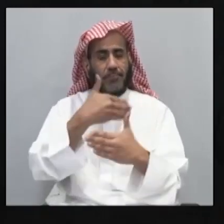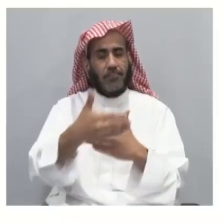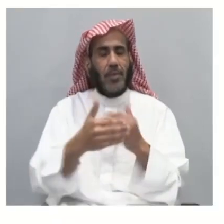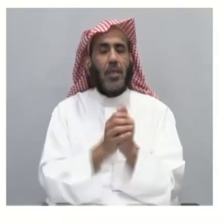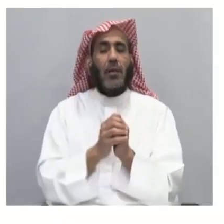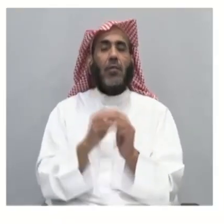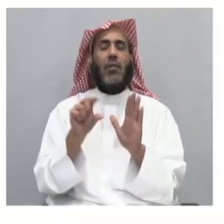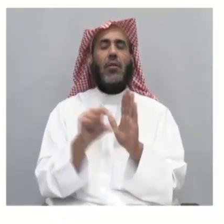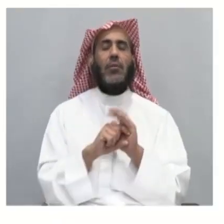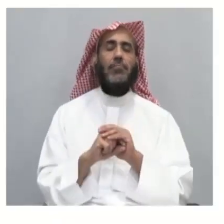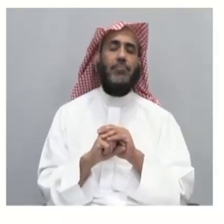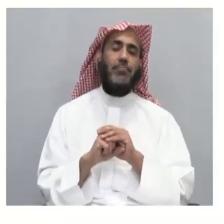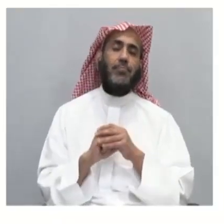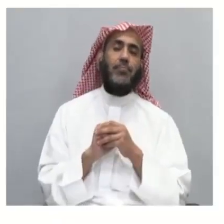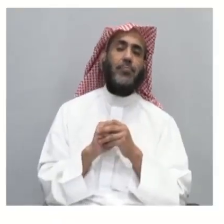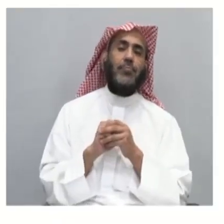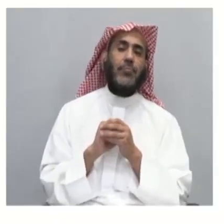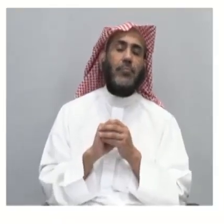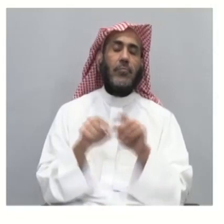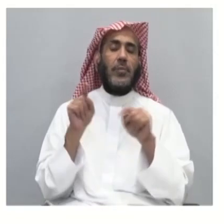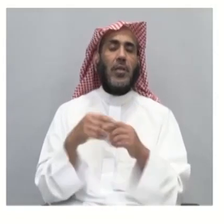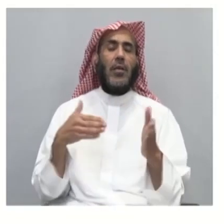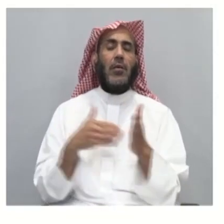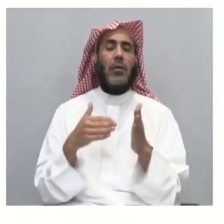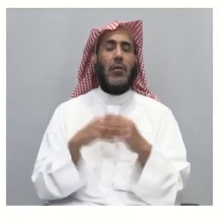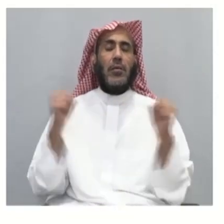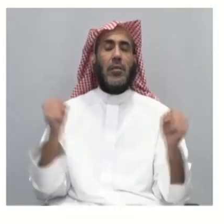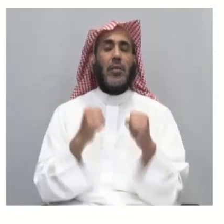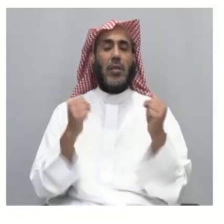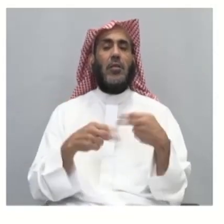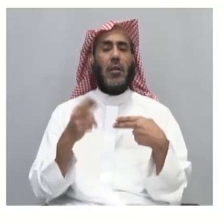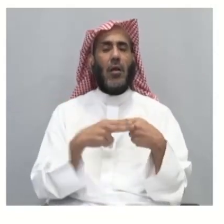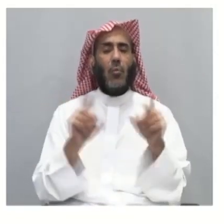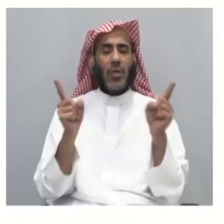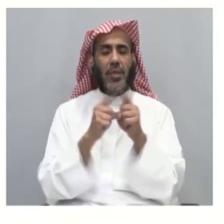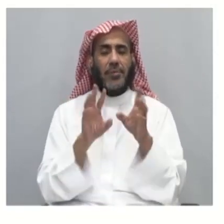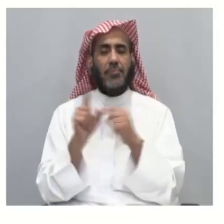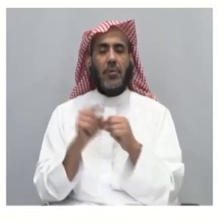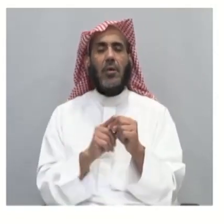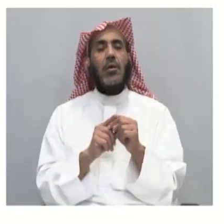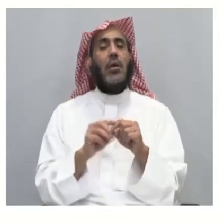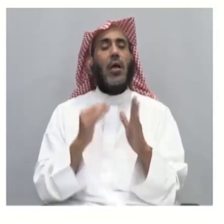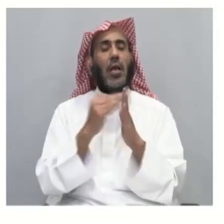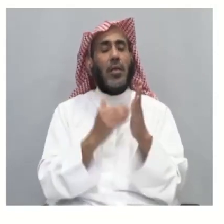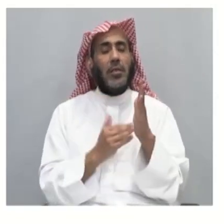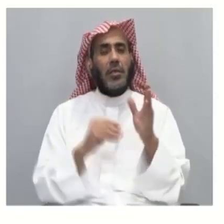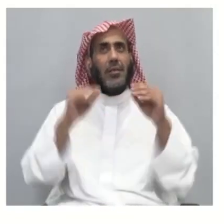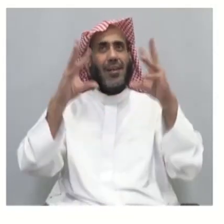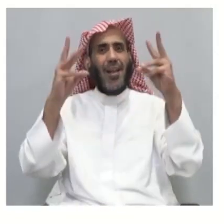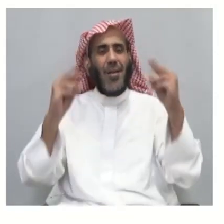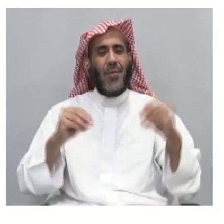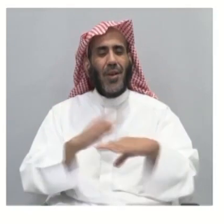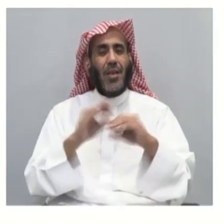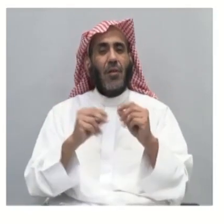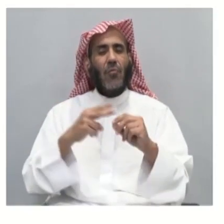هذه الفقره لدينا اخيرا نشاطات الغلق والتلخيص فنقول هنا العناصر الفنيه للفنون